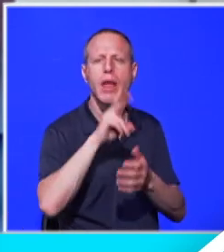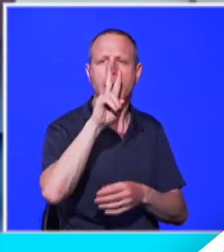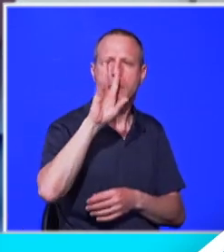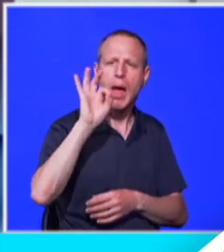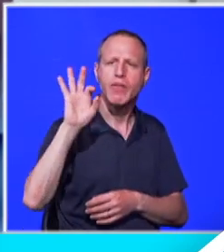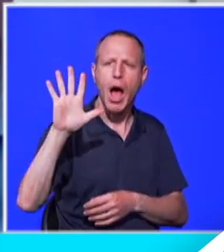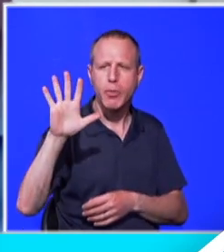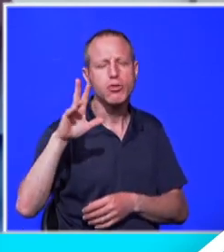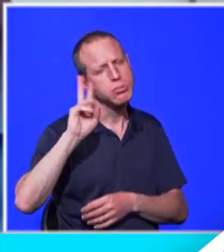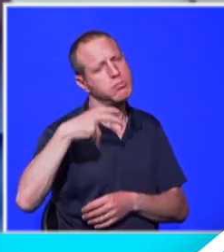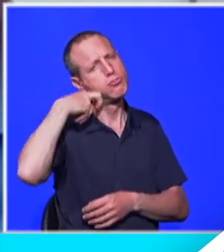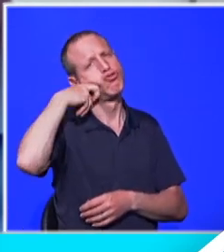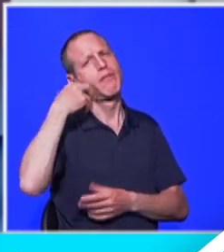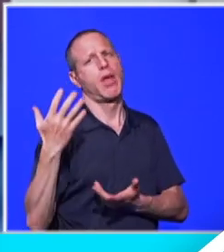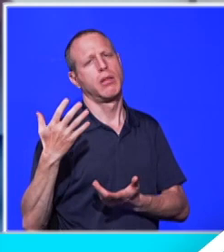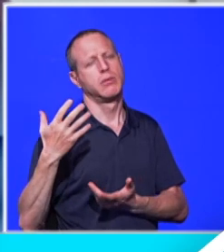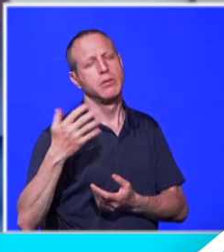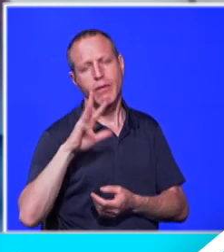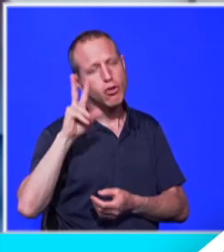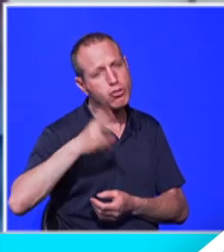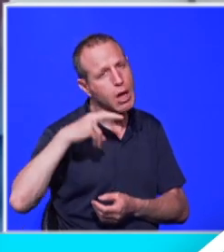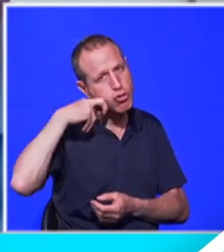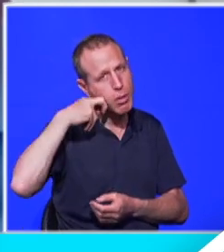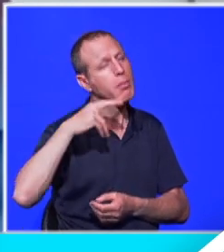שבח. ואחד שצריך לשבח, צריך